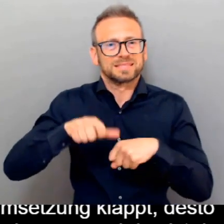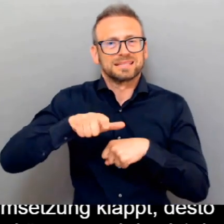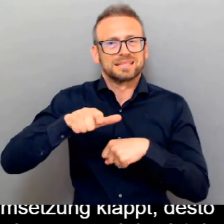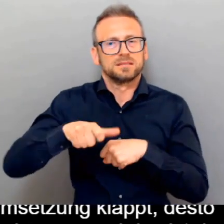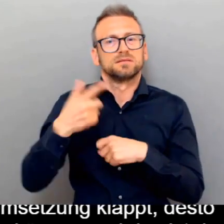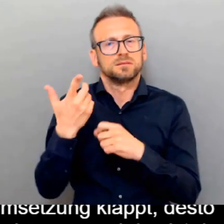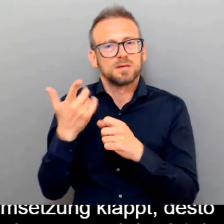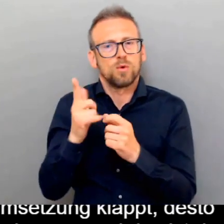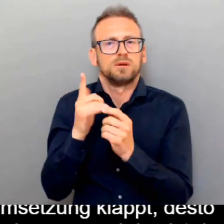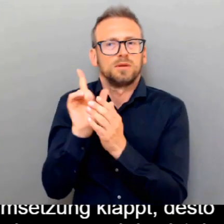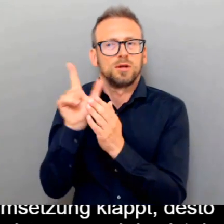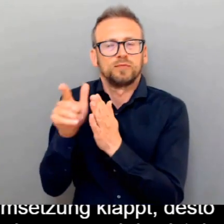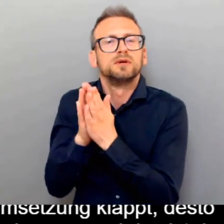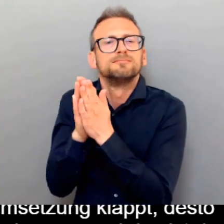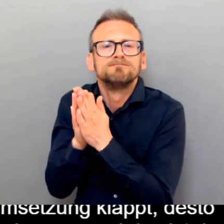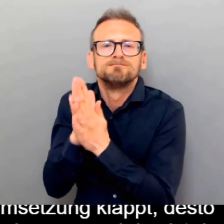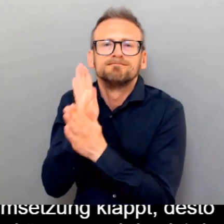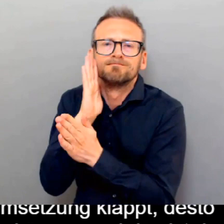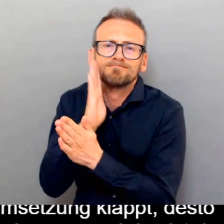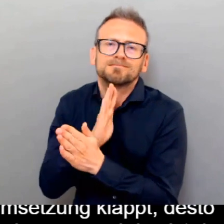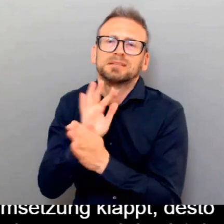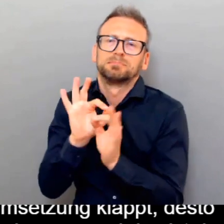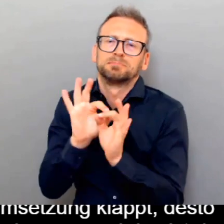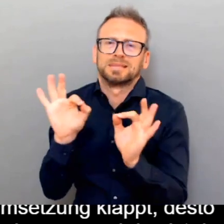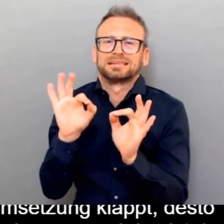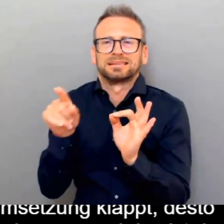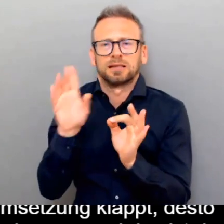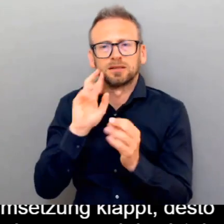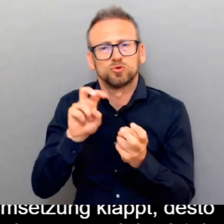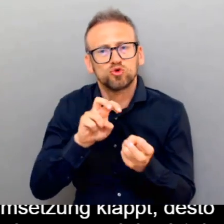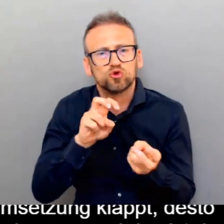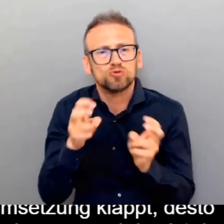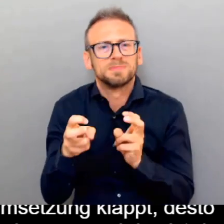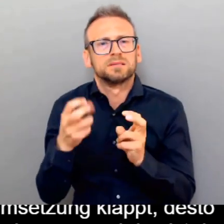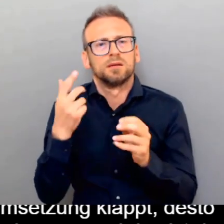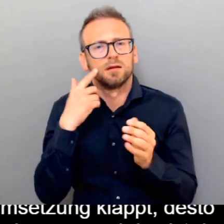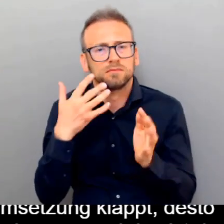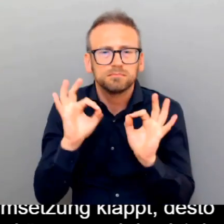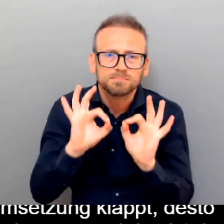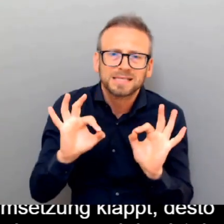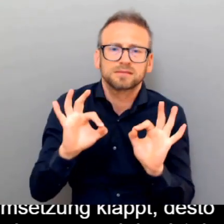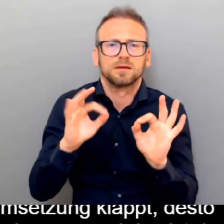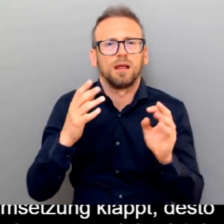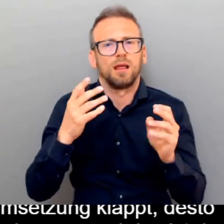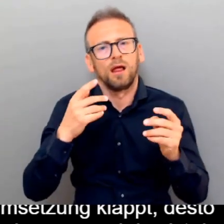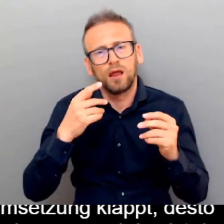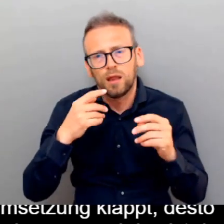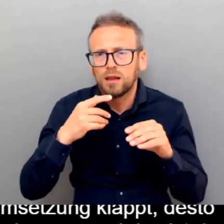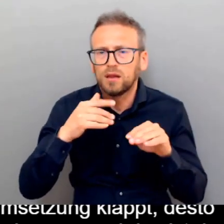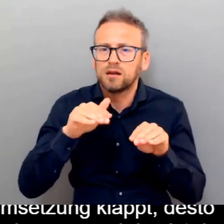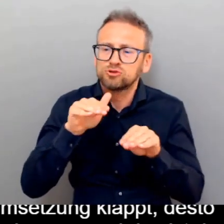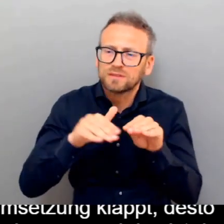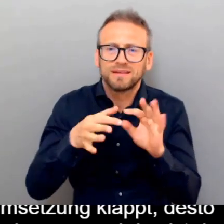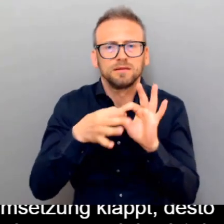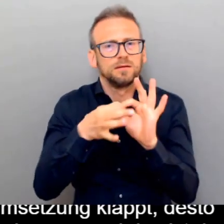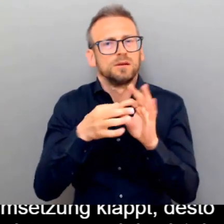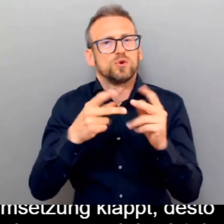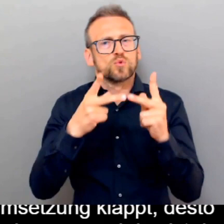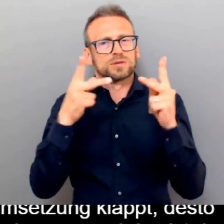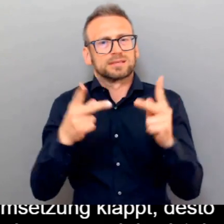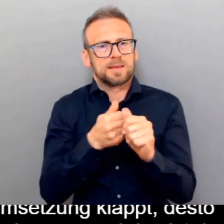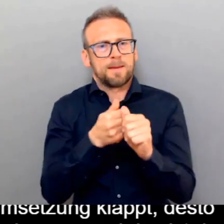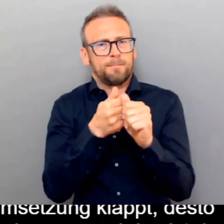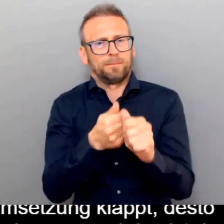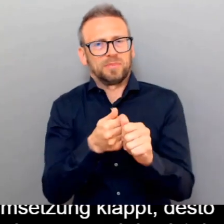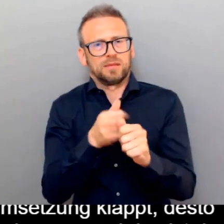was zu empfinden, sondern wirklich als ein Konzept, wo wir gemeinsam einerseits den Infektionsschutz im Auge haben wollen